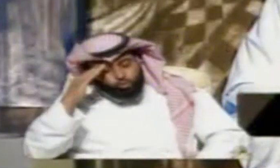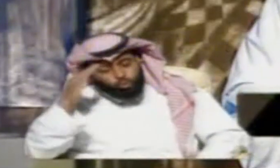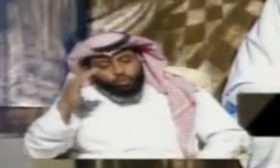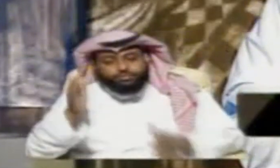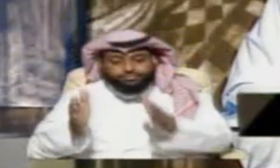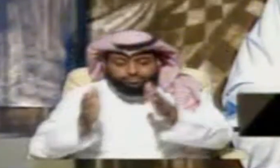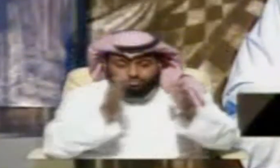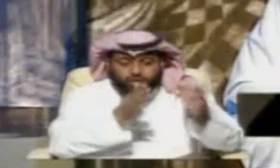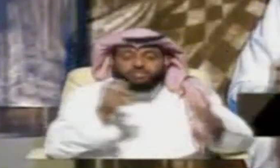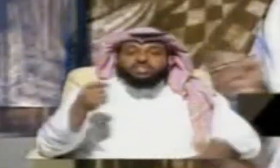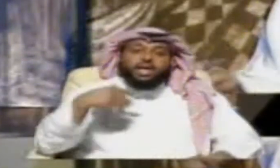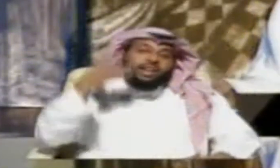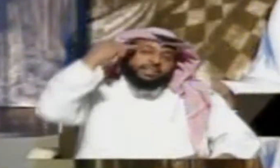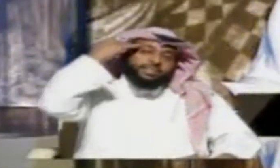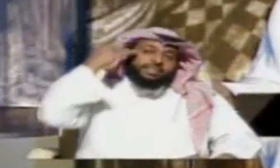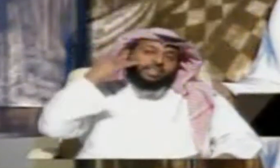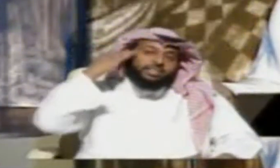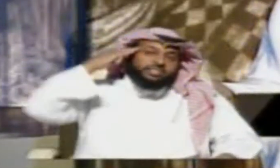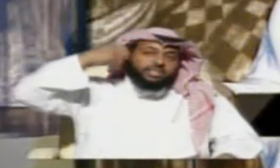نورة، تفضلي.